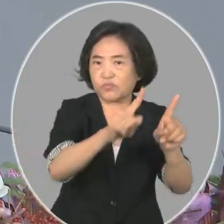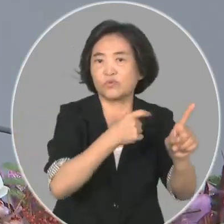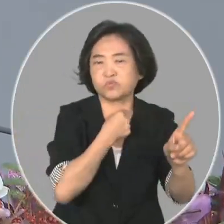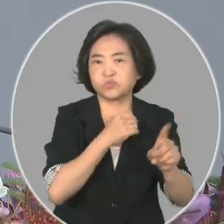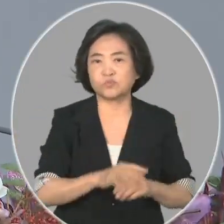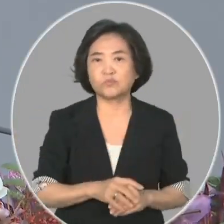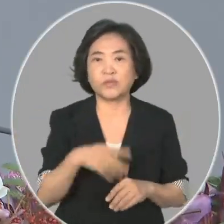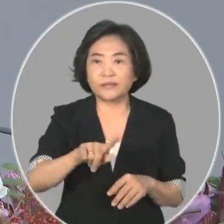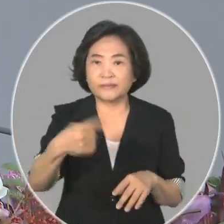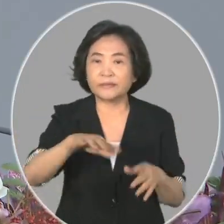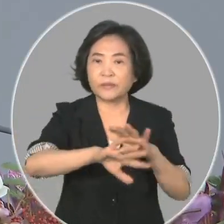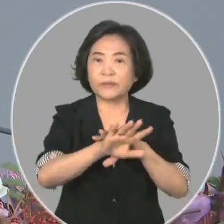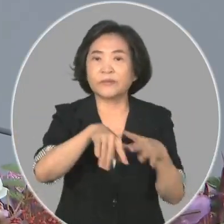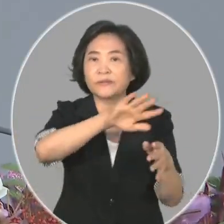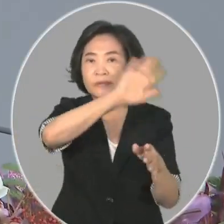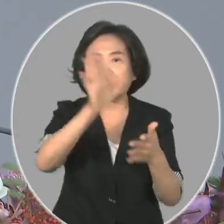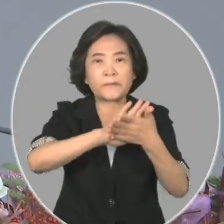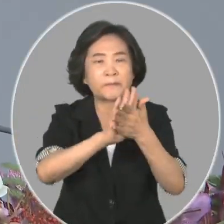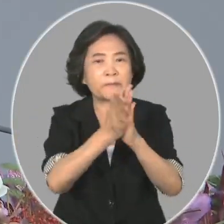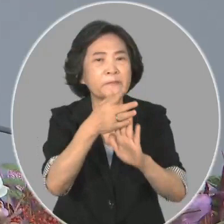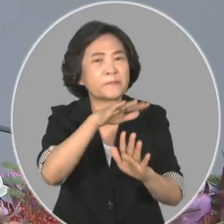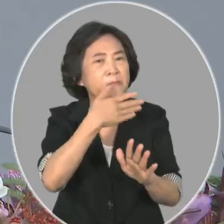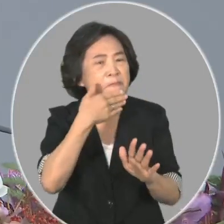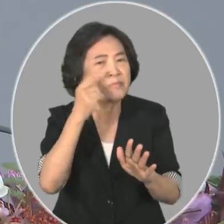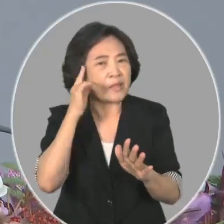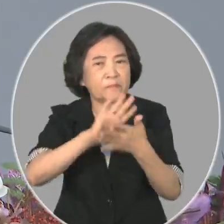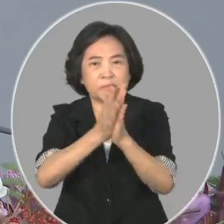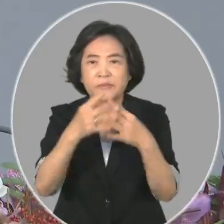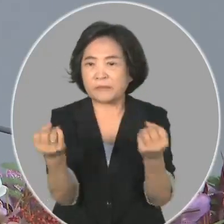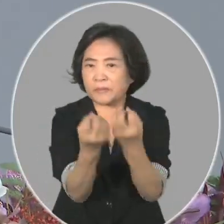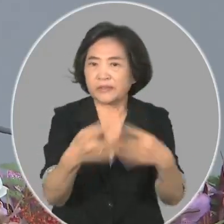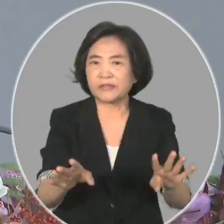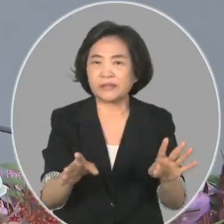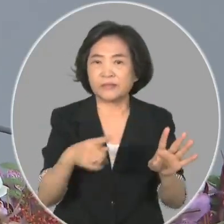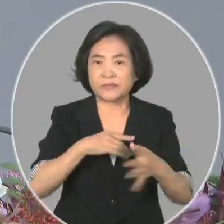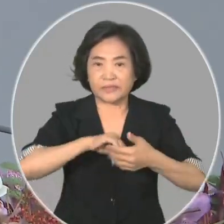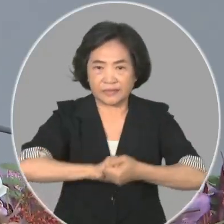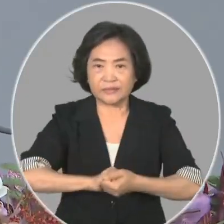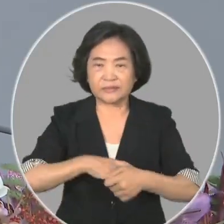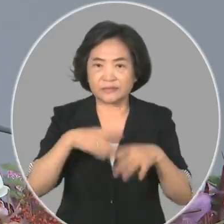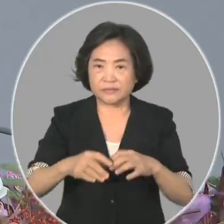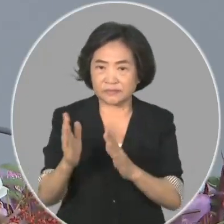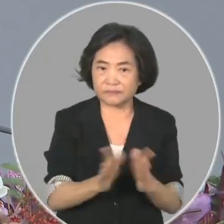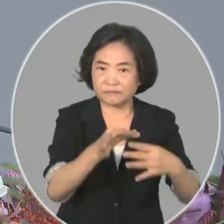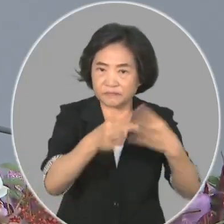端气候带来的异常的灾变也提醒我们必须要建立更能够快速应变的机